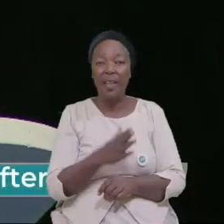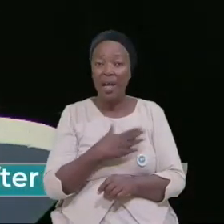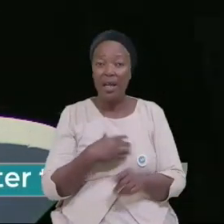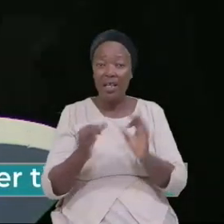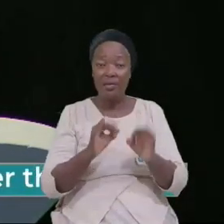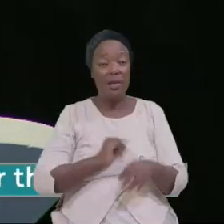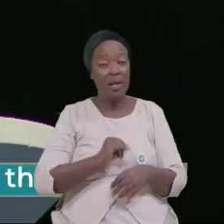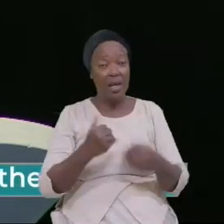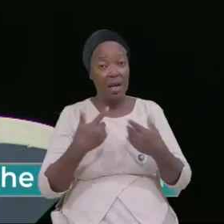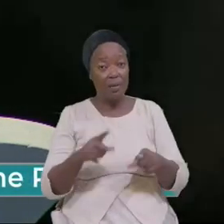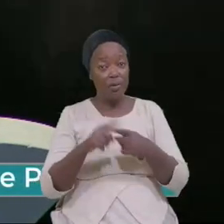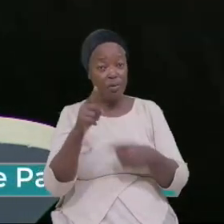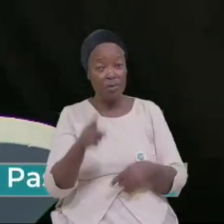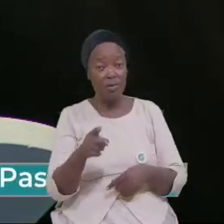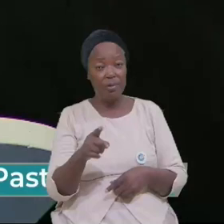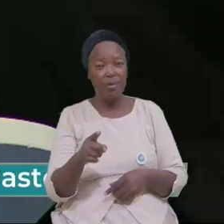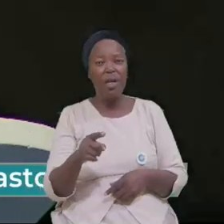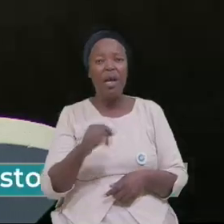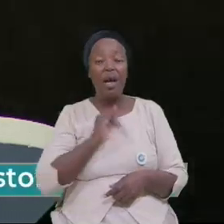Il était à votre place, il allait rester.